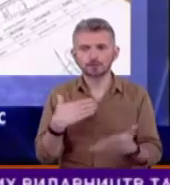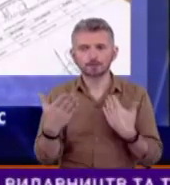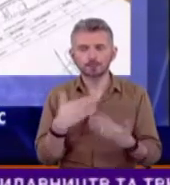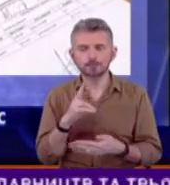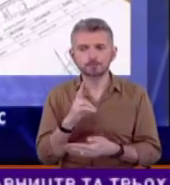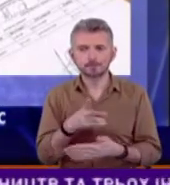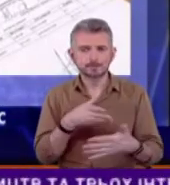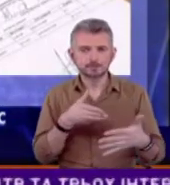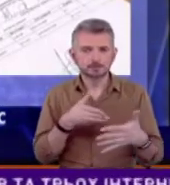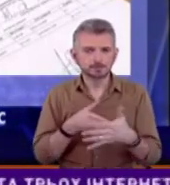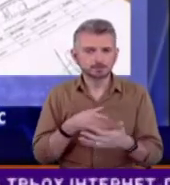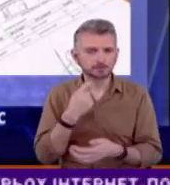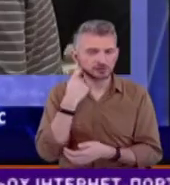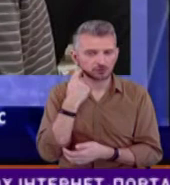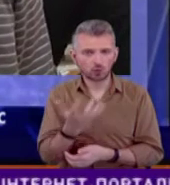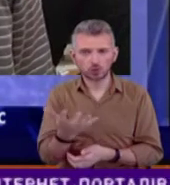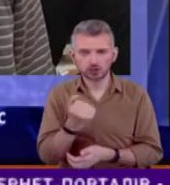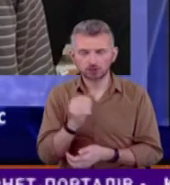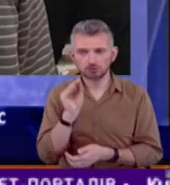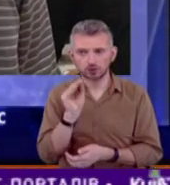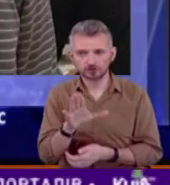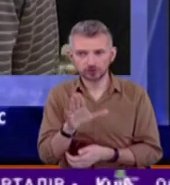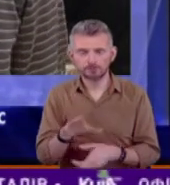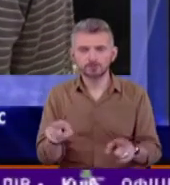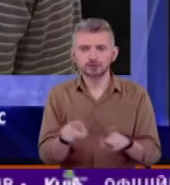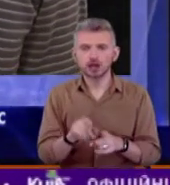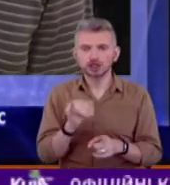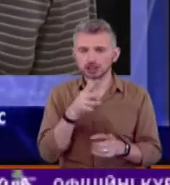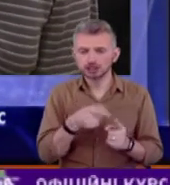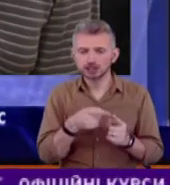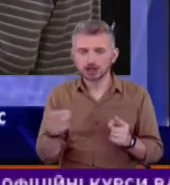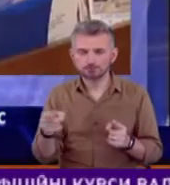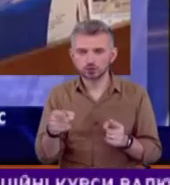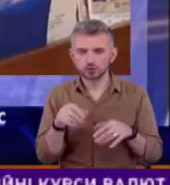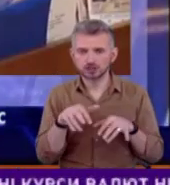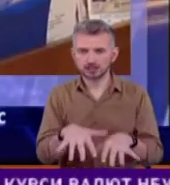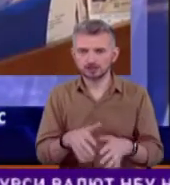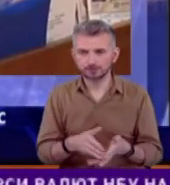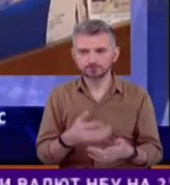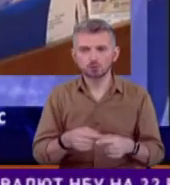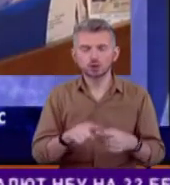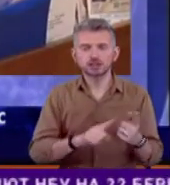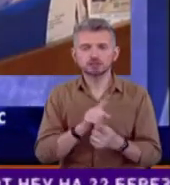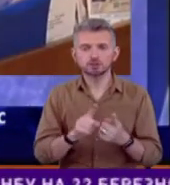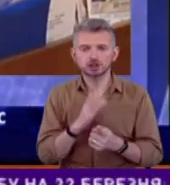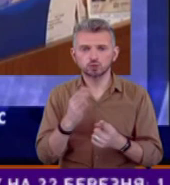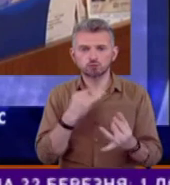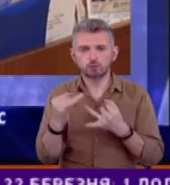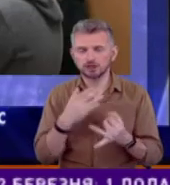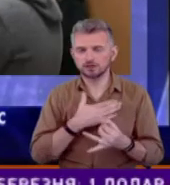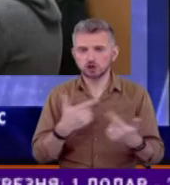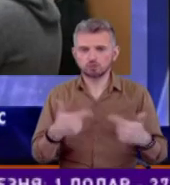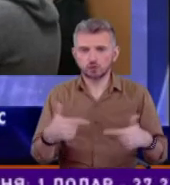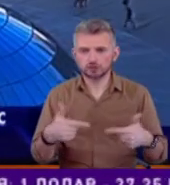як граничного віку отримання посвідчень, так і їх терміну дії. Про ці зміни ми будемо говорити з гостями